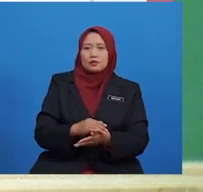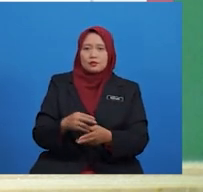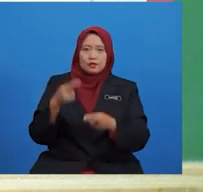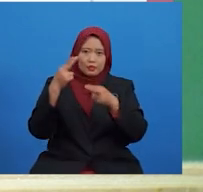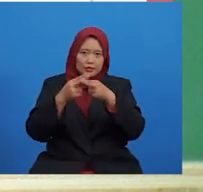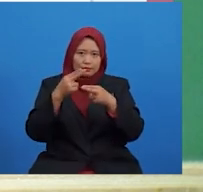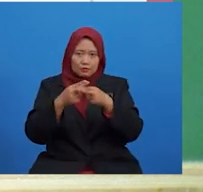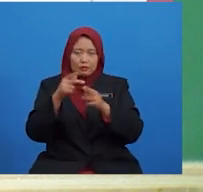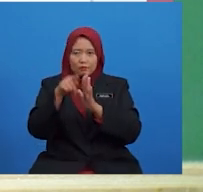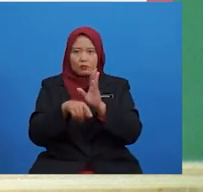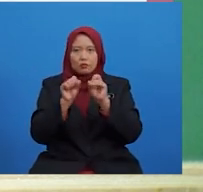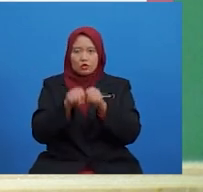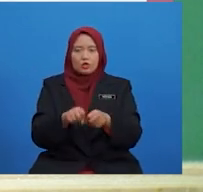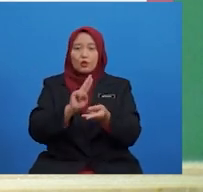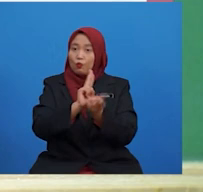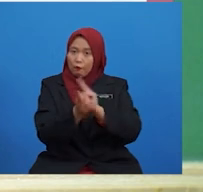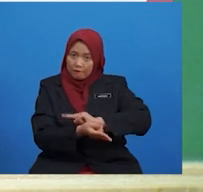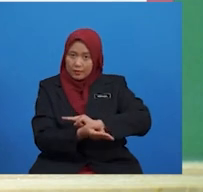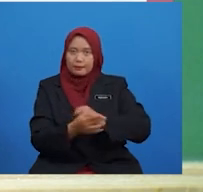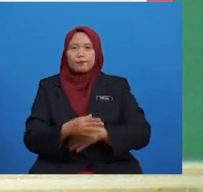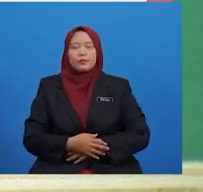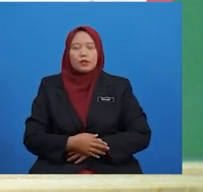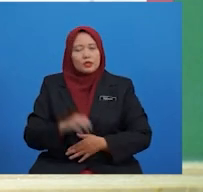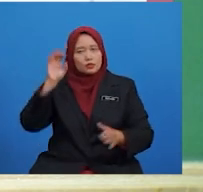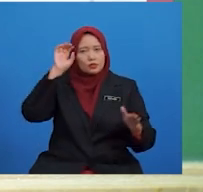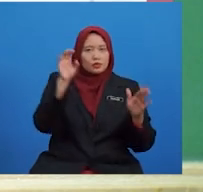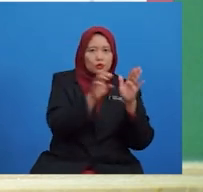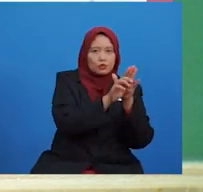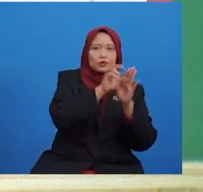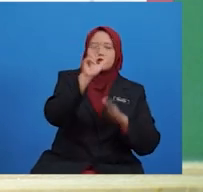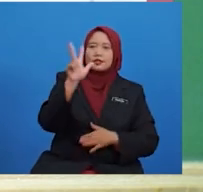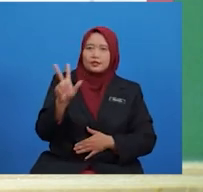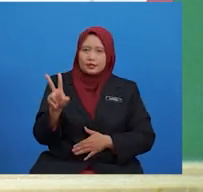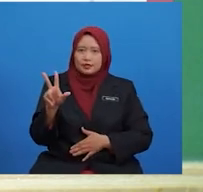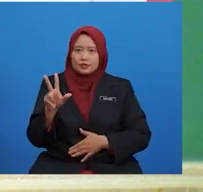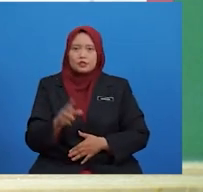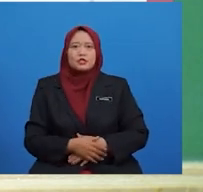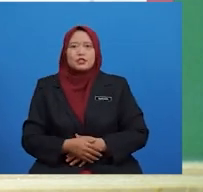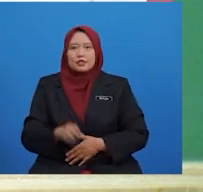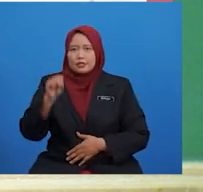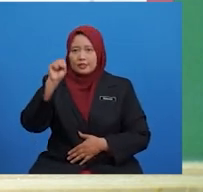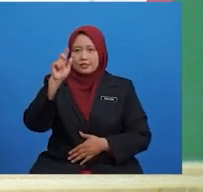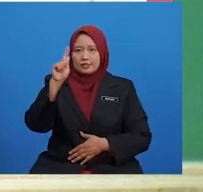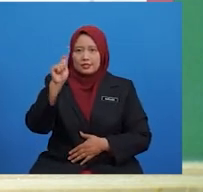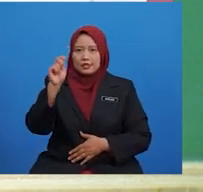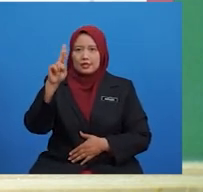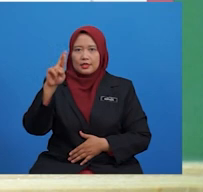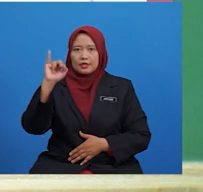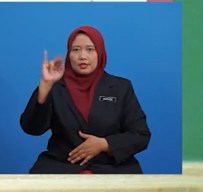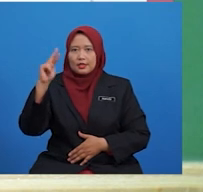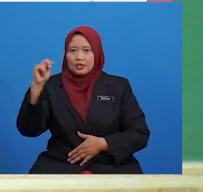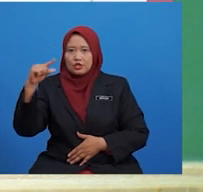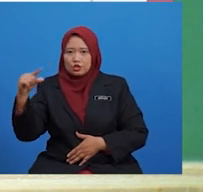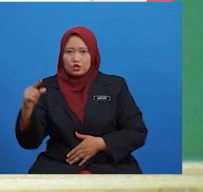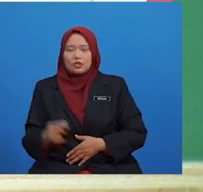jenis data tersebut. Contoh ketiga, perkataan string menunjukkan jenis data string yang